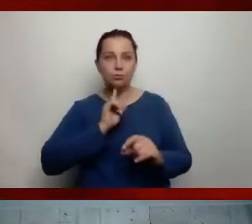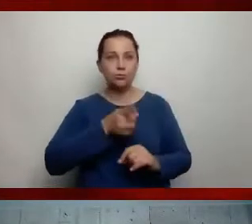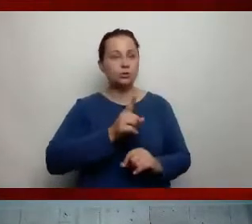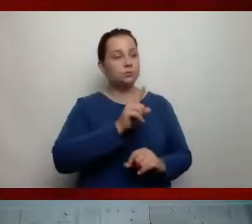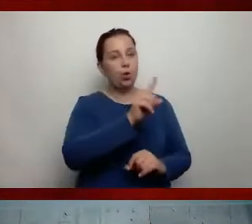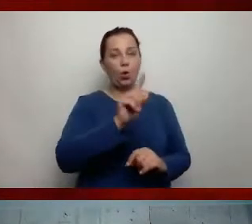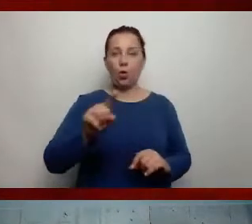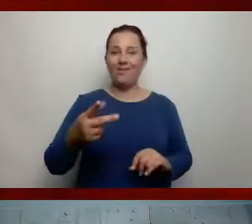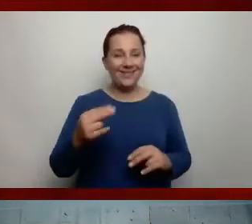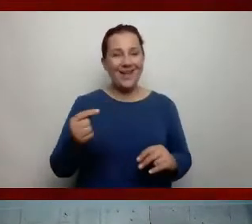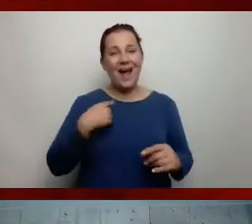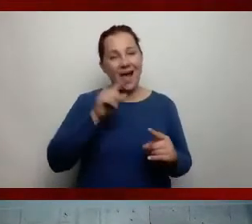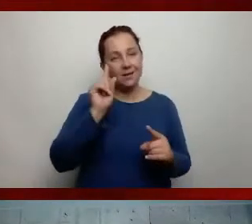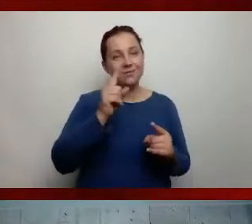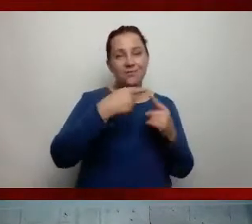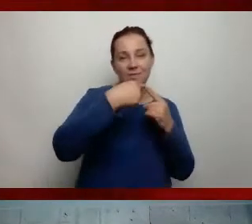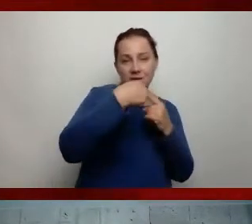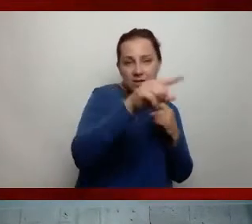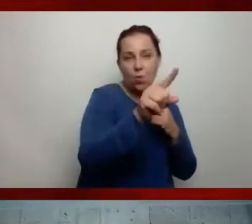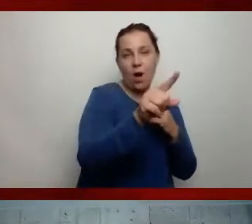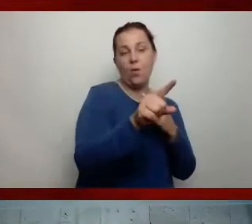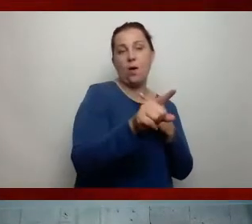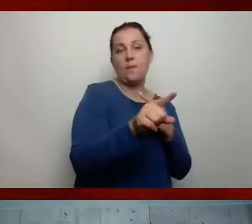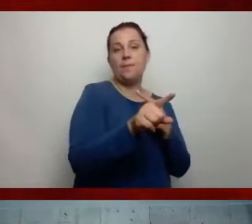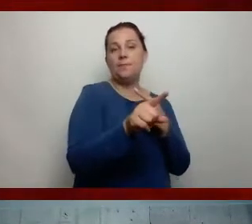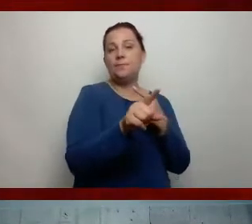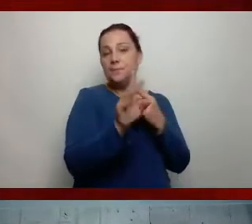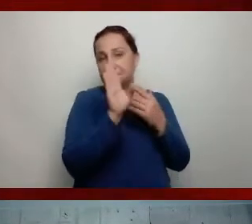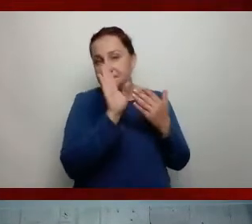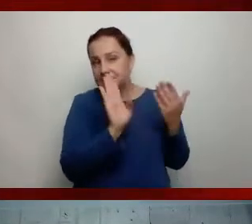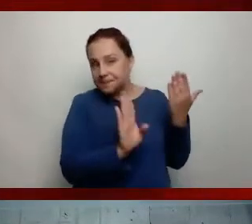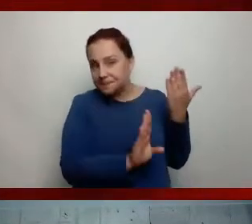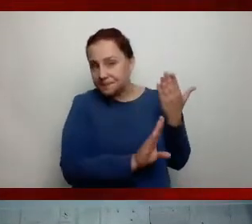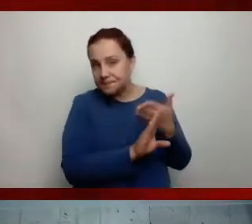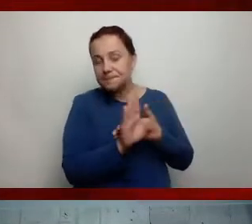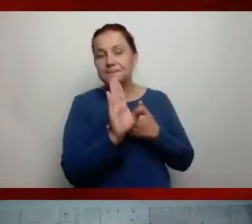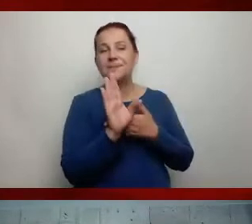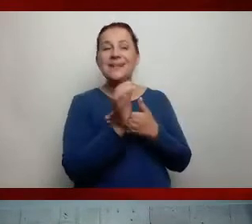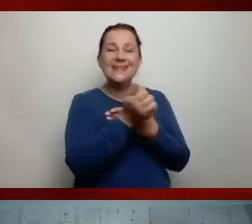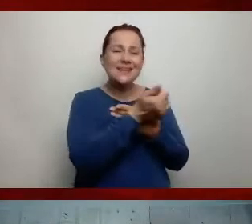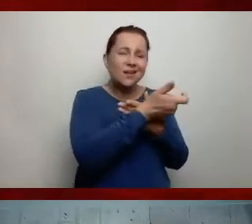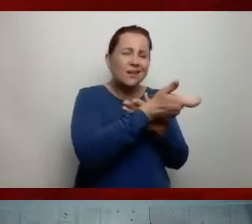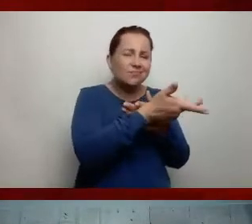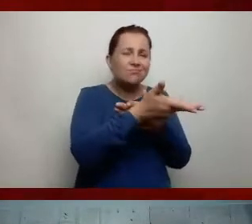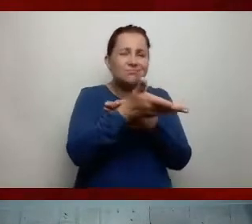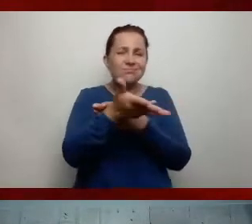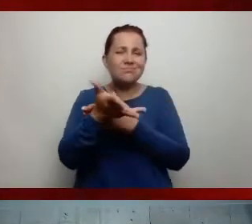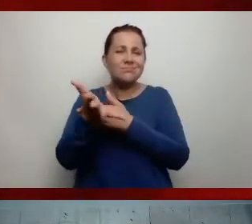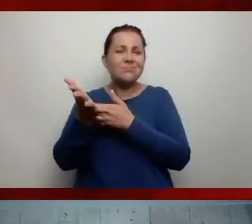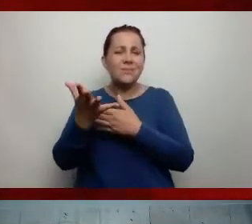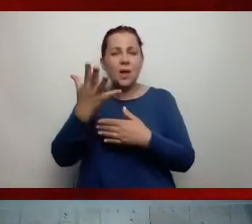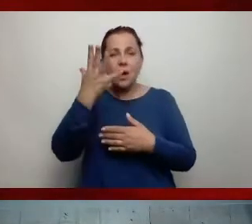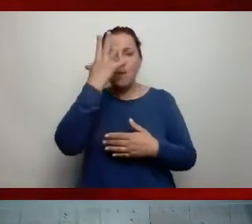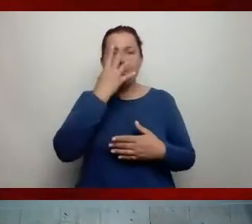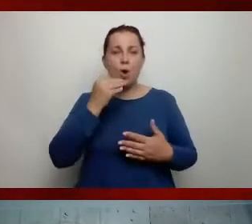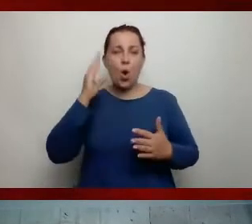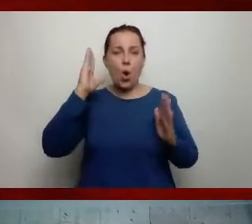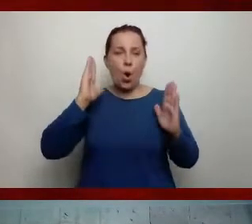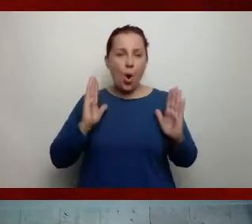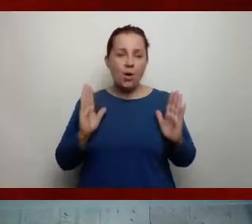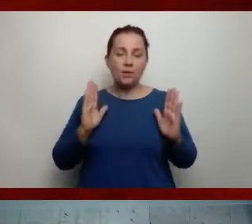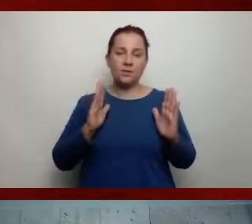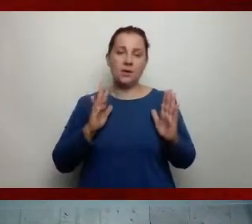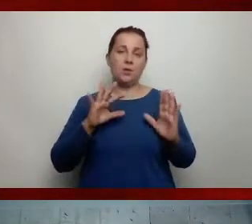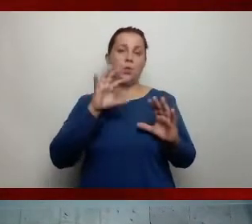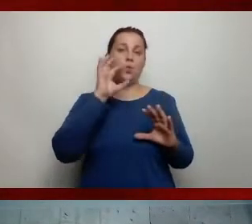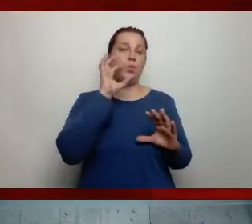mu właśnie taką reprezentatywną kilkadziesiąt portretów w typie A,